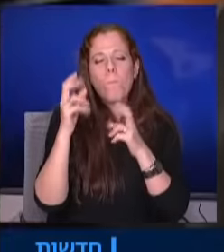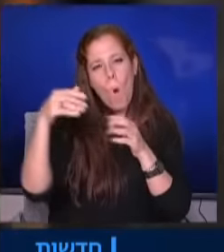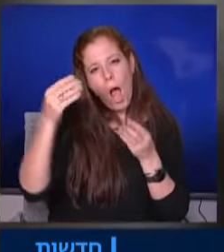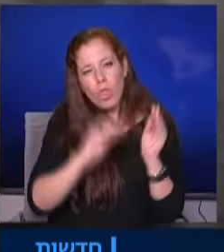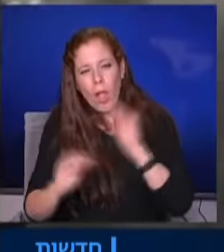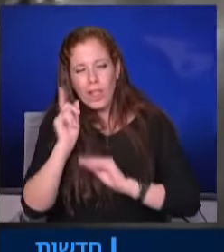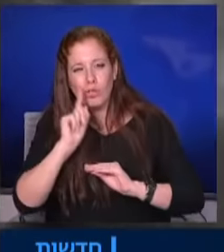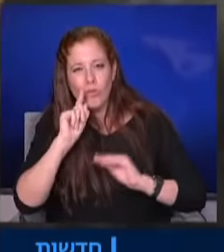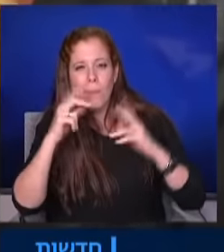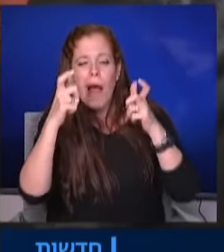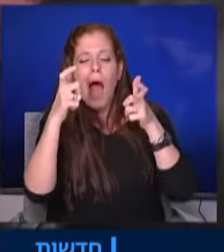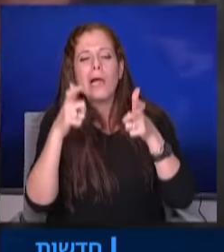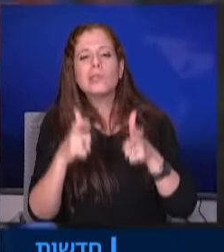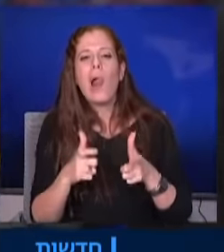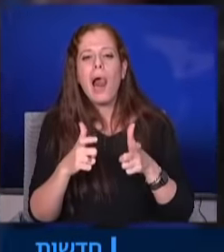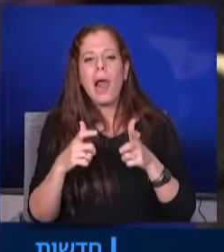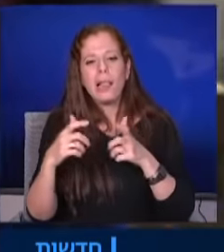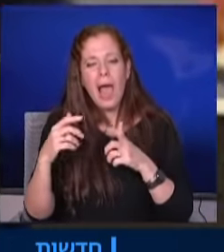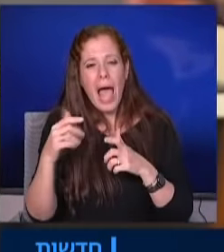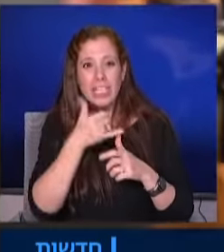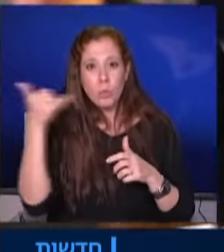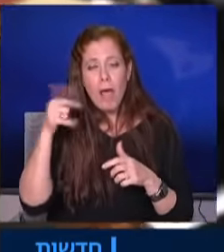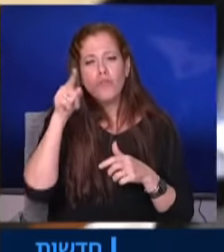הקליט את אלבומו הראשון. היי, גייס. היי.